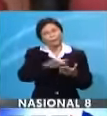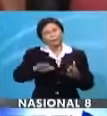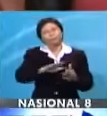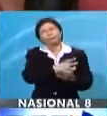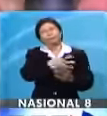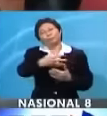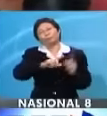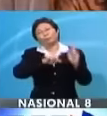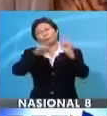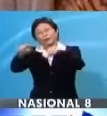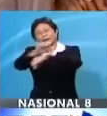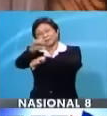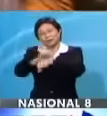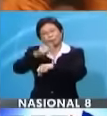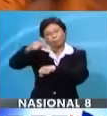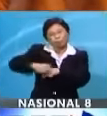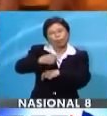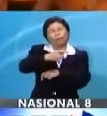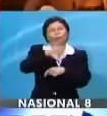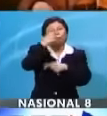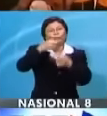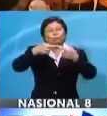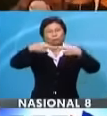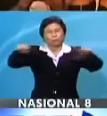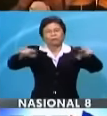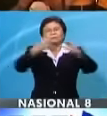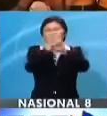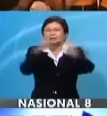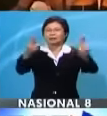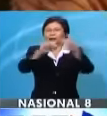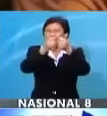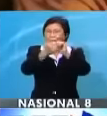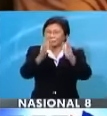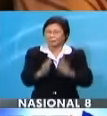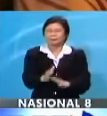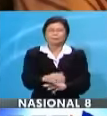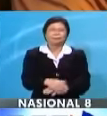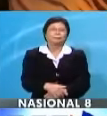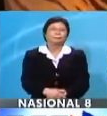Ia termasuk keperluan-keperluan semasa bagi melancarkan persediaan atlet itu sendiri.